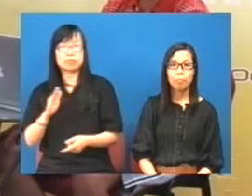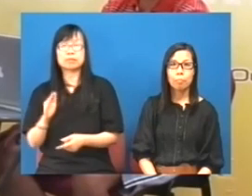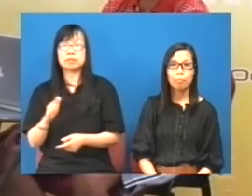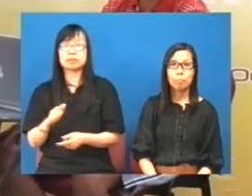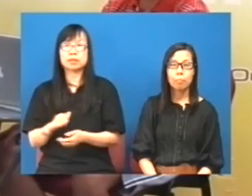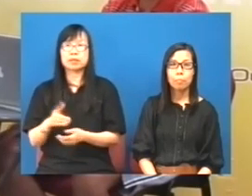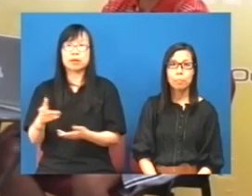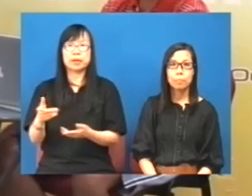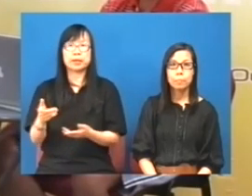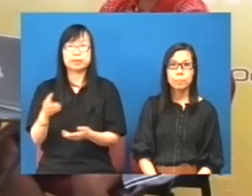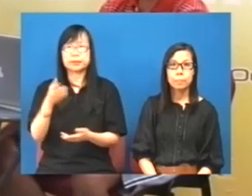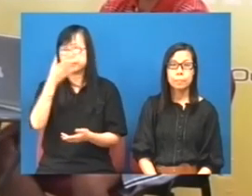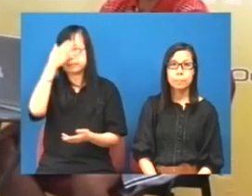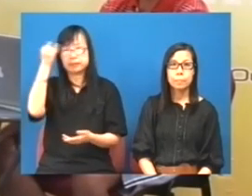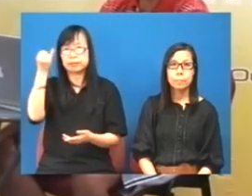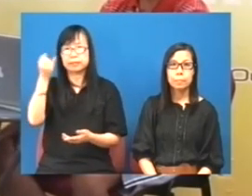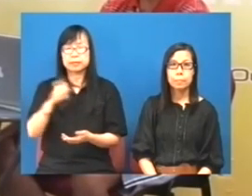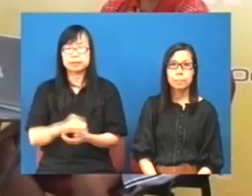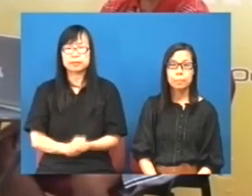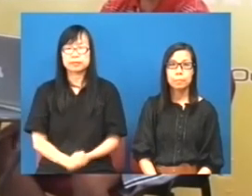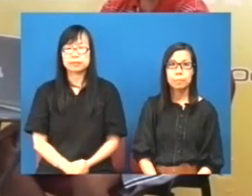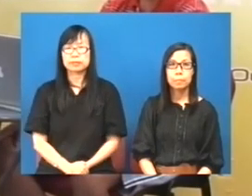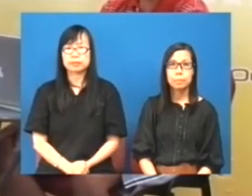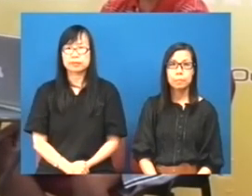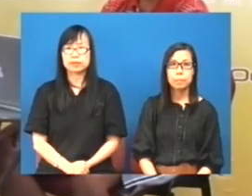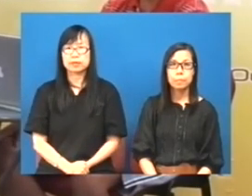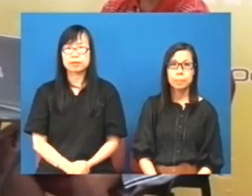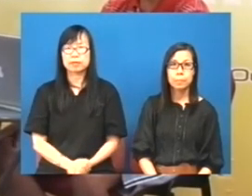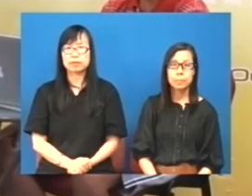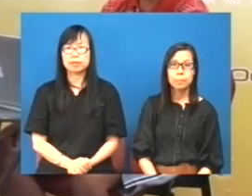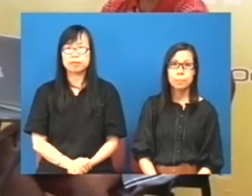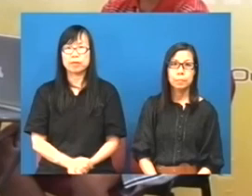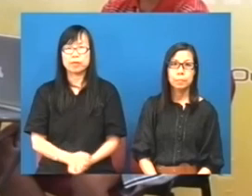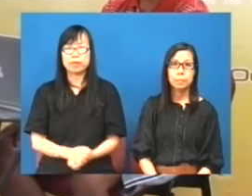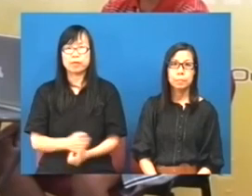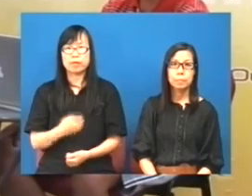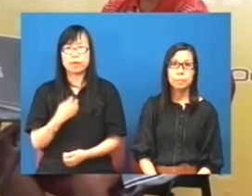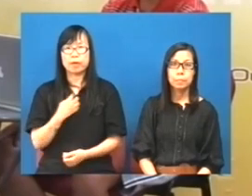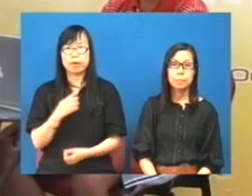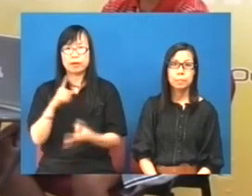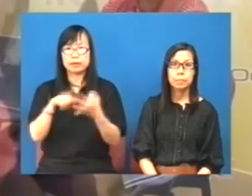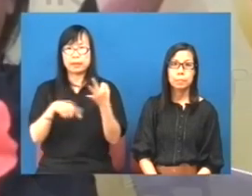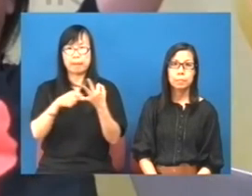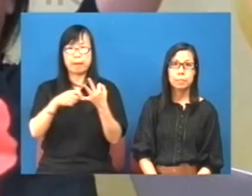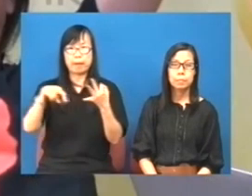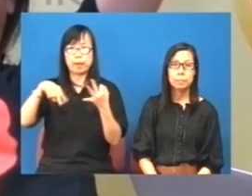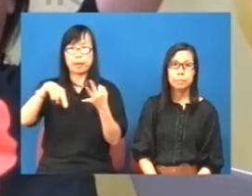是沒彩 抵你死以後沒有怨我覺得陳茂波